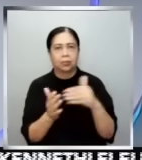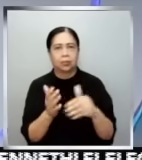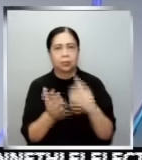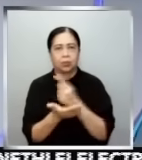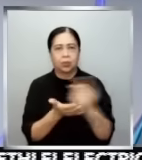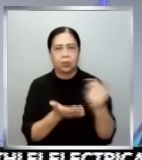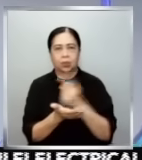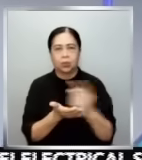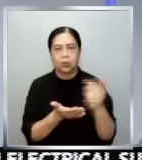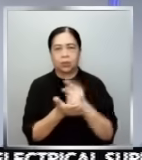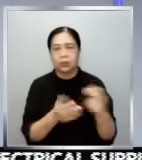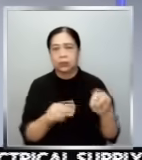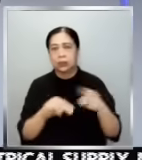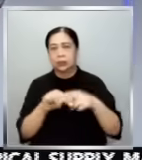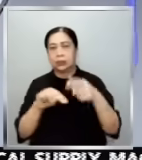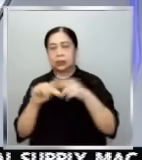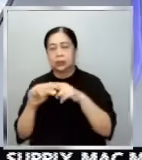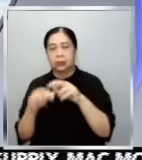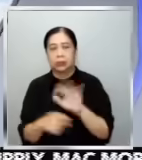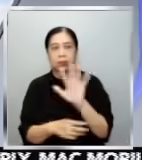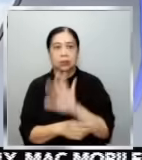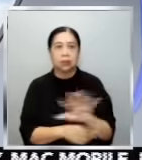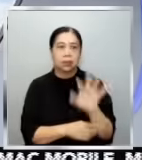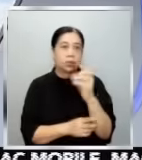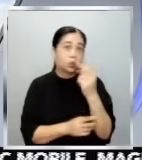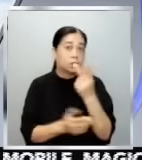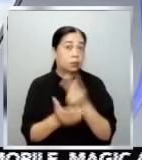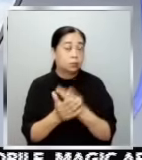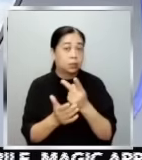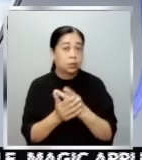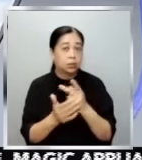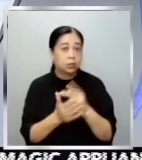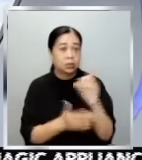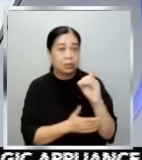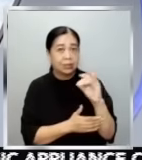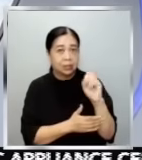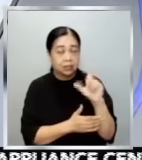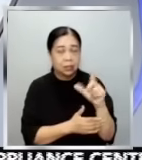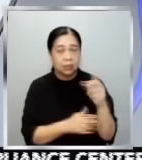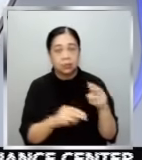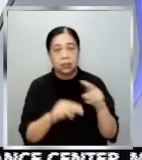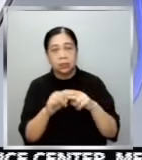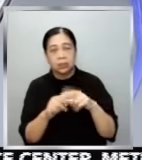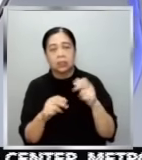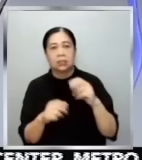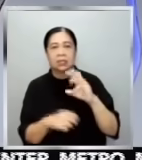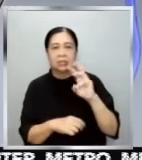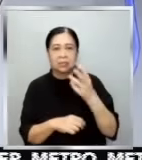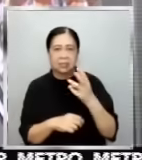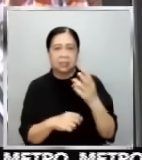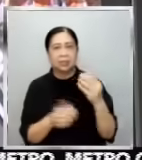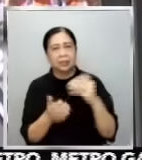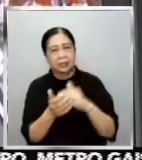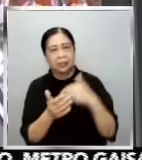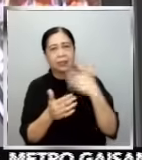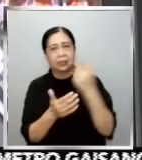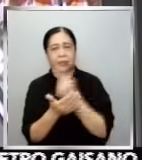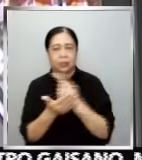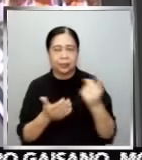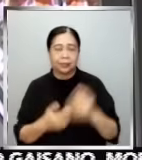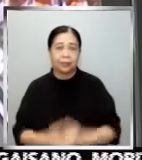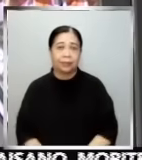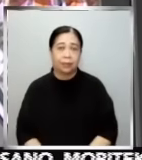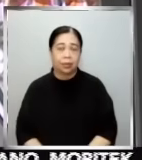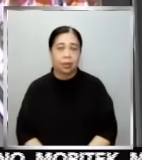taas presyo at nasa may PH naman sa diesel na tataas sa ika anim na sunod na Linggo para